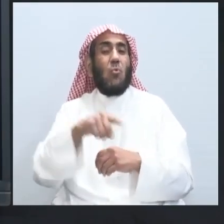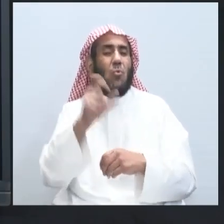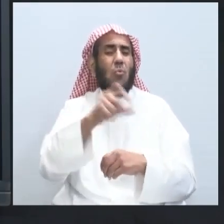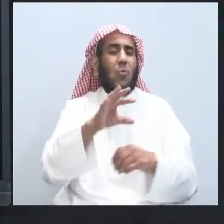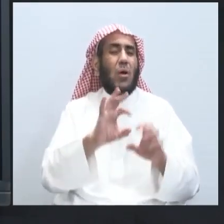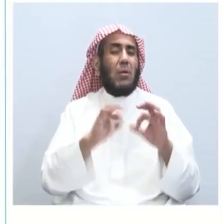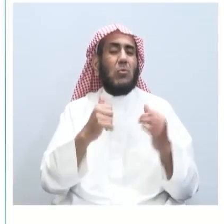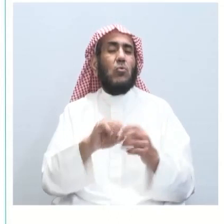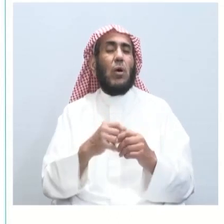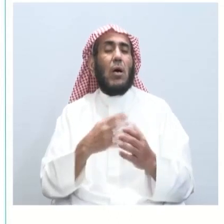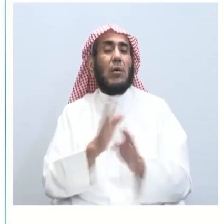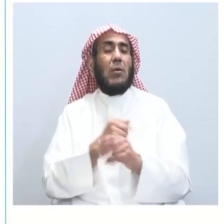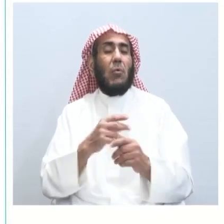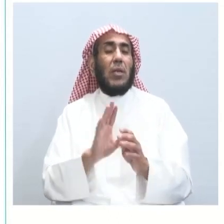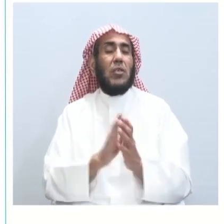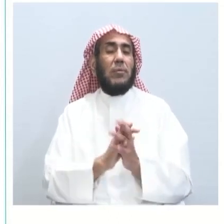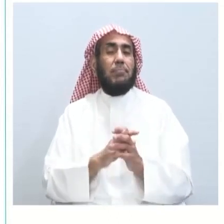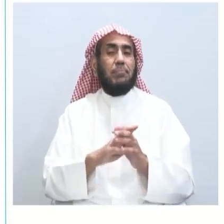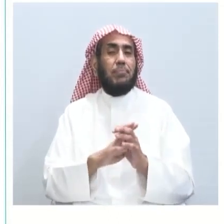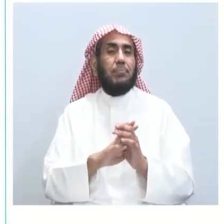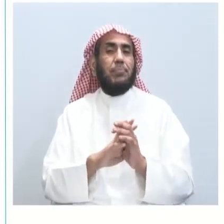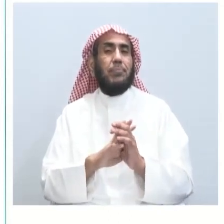فئات هذا السوق او هذه